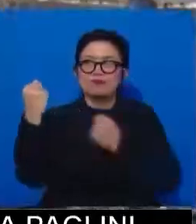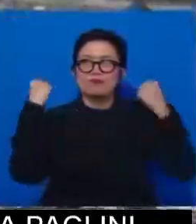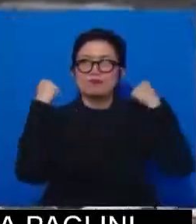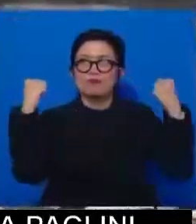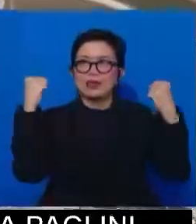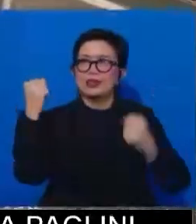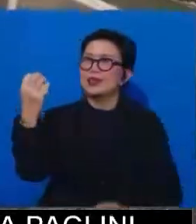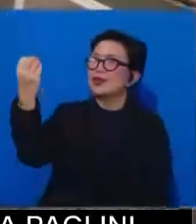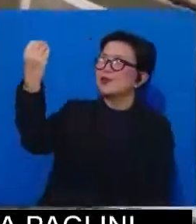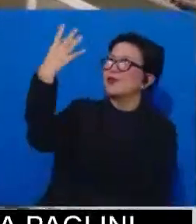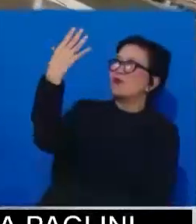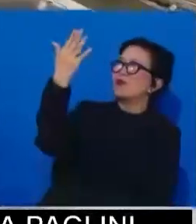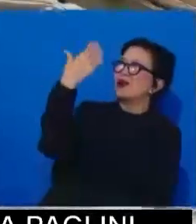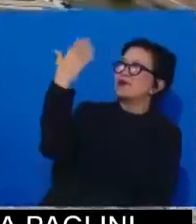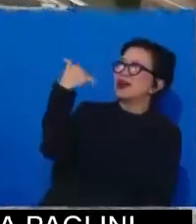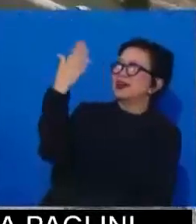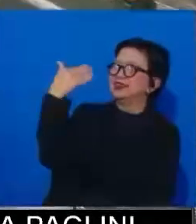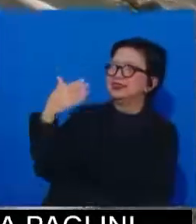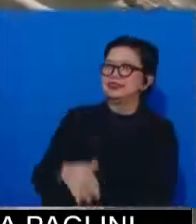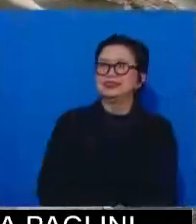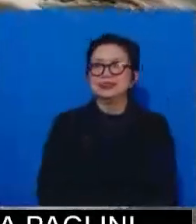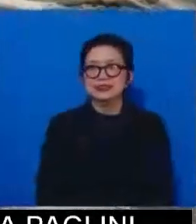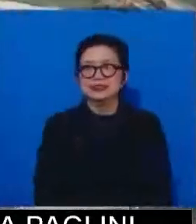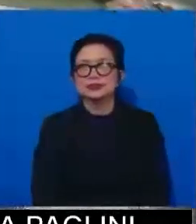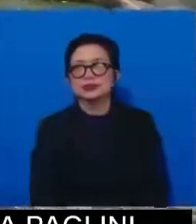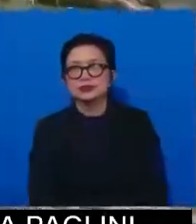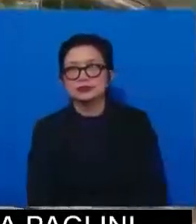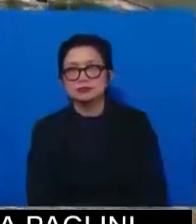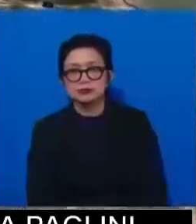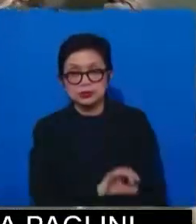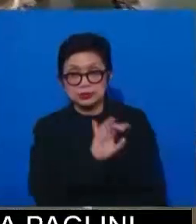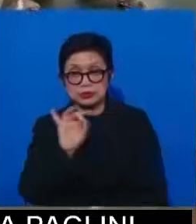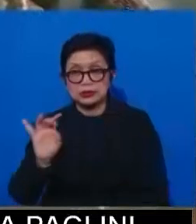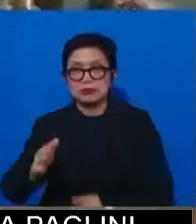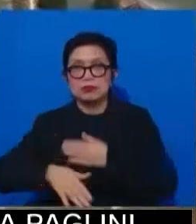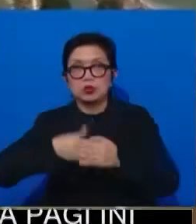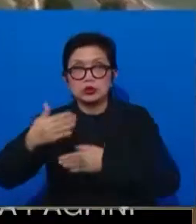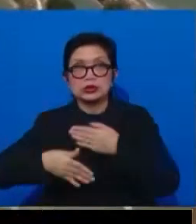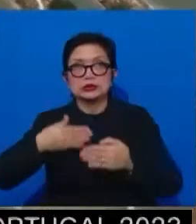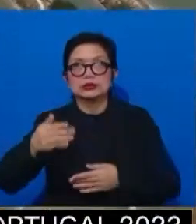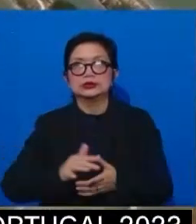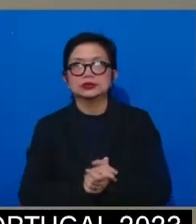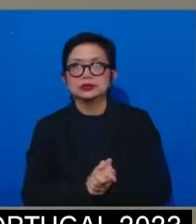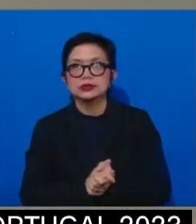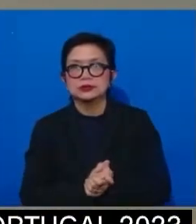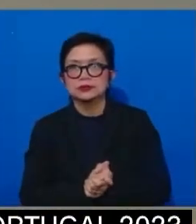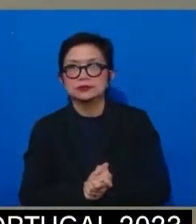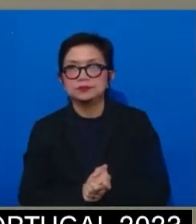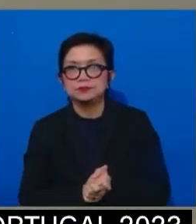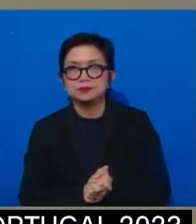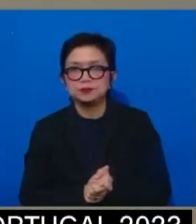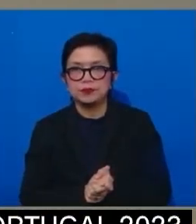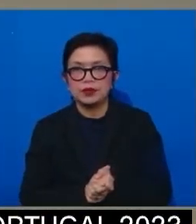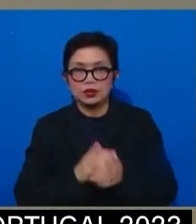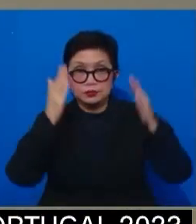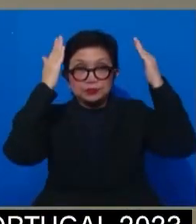tahan panas. Ada yang unik dari sekian banyak proses yang dilalui para petani garam. Ini dia salah satunya. Para petani